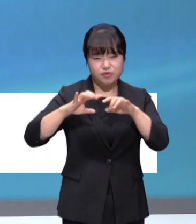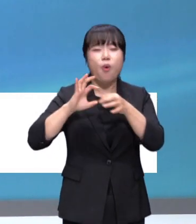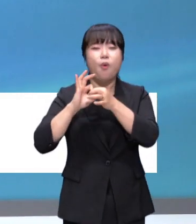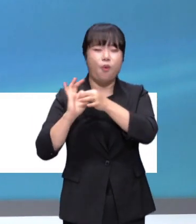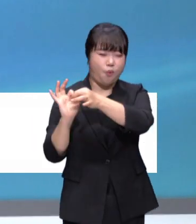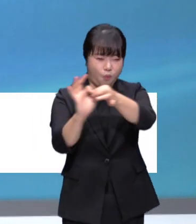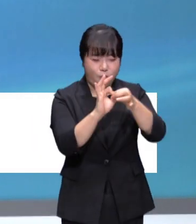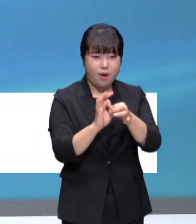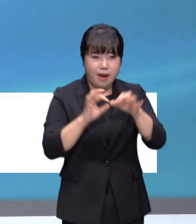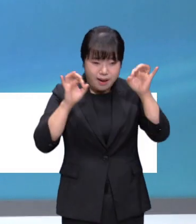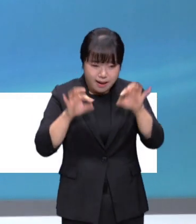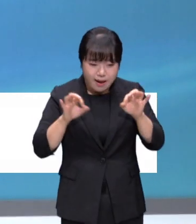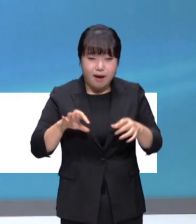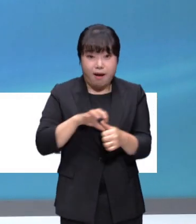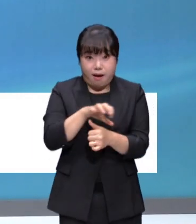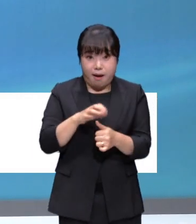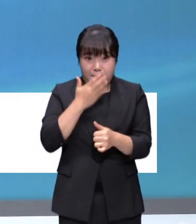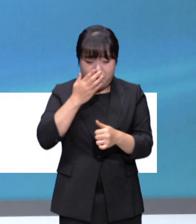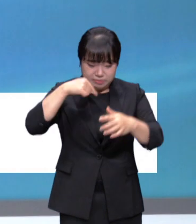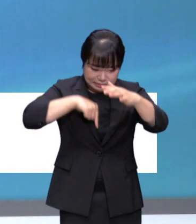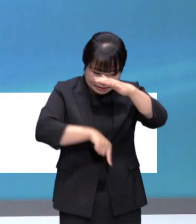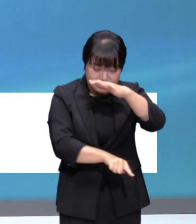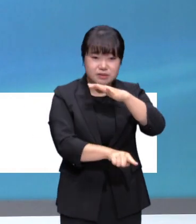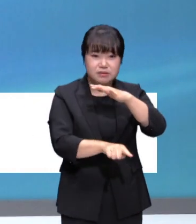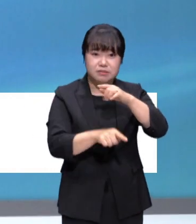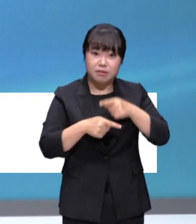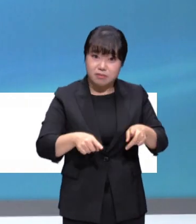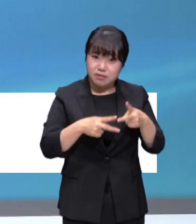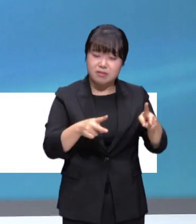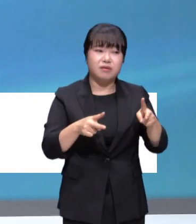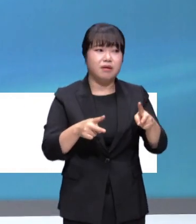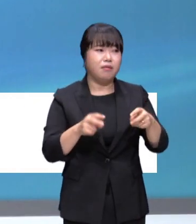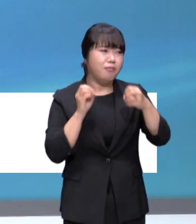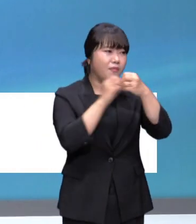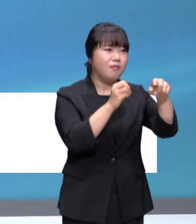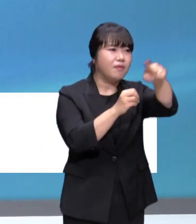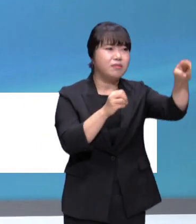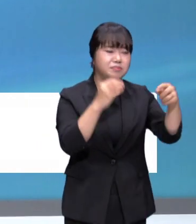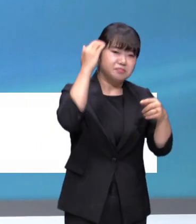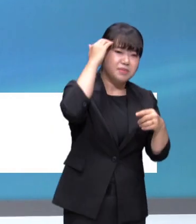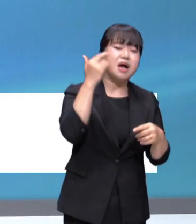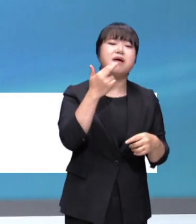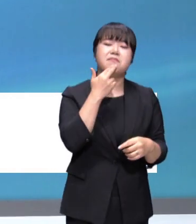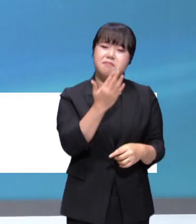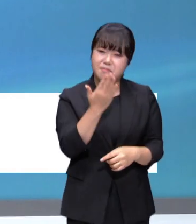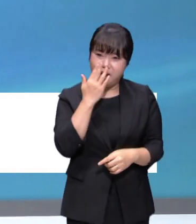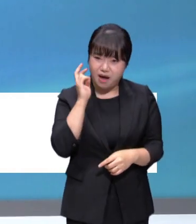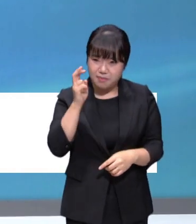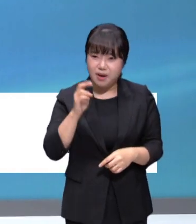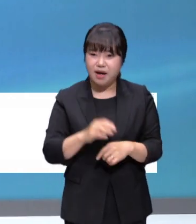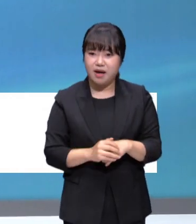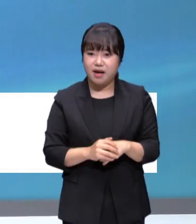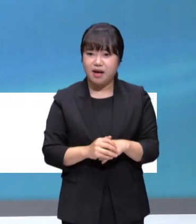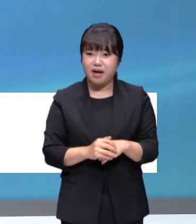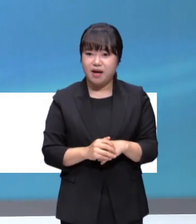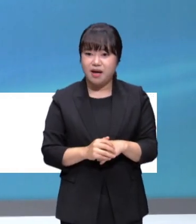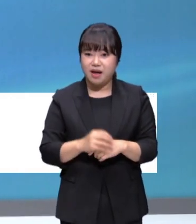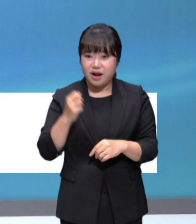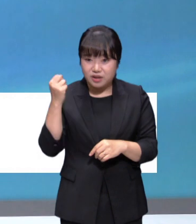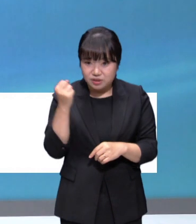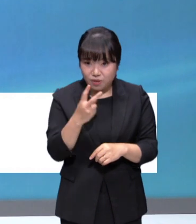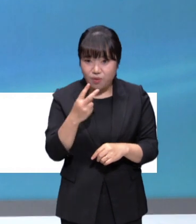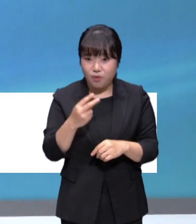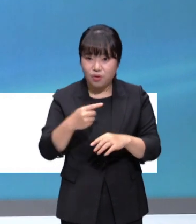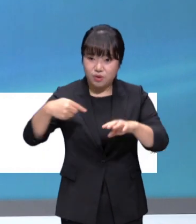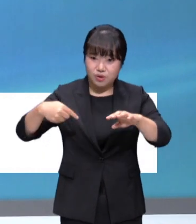해서 들어가고 그걸 지하 쪽으로 들어가기 때문에 주민에게 그렇게 커다란 피해가 가지 않고도 될 수 있고 다만 거기에 이제 빌딩이